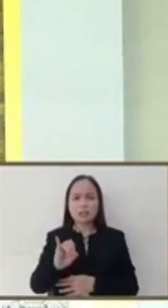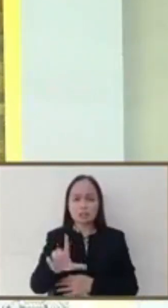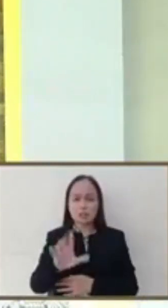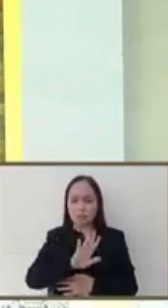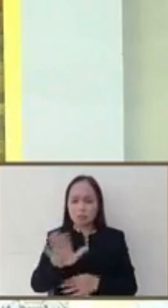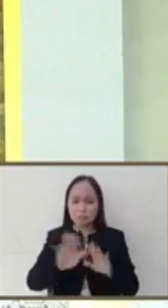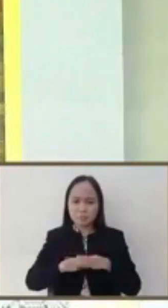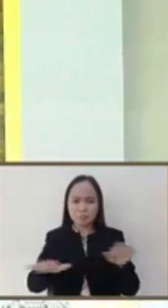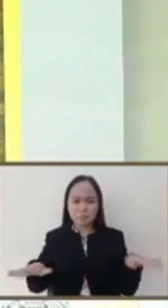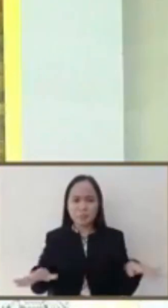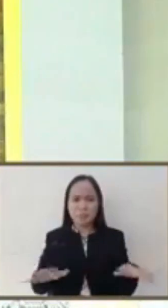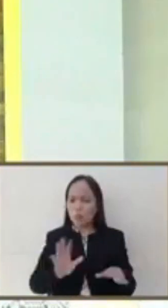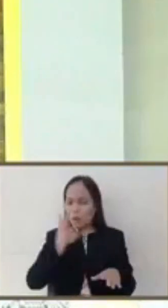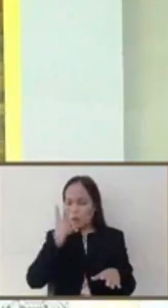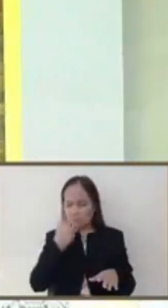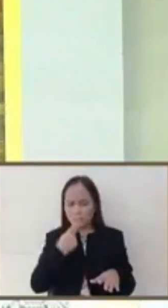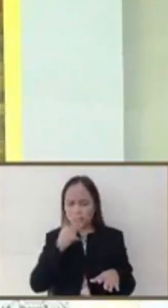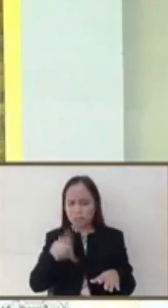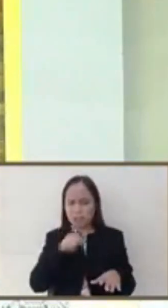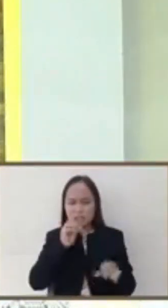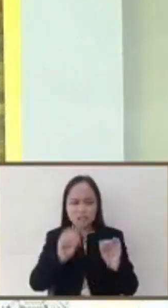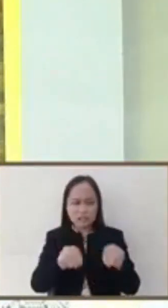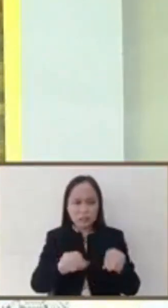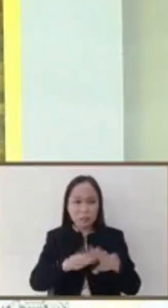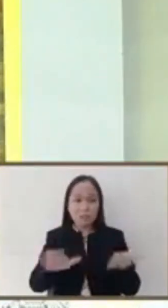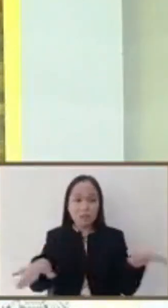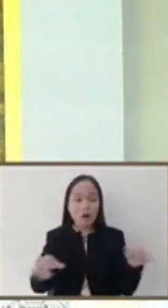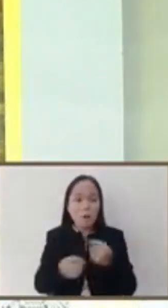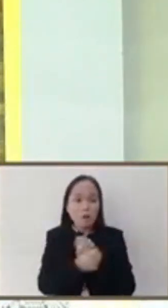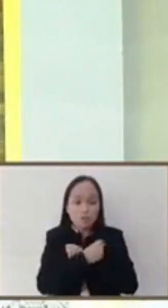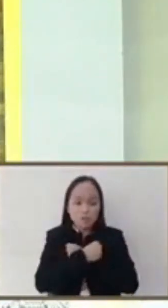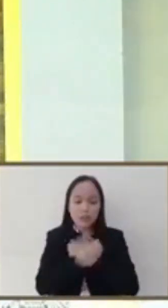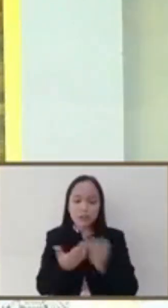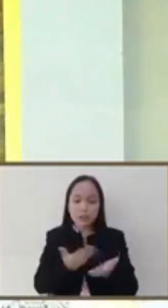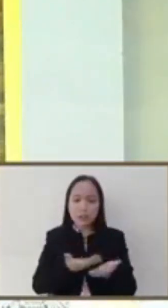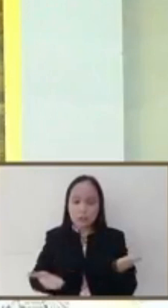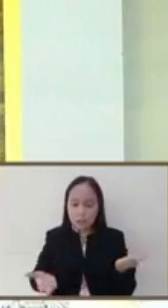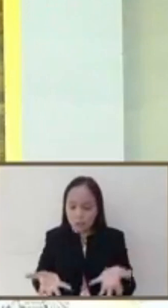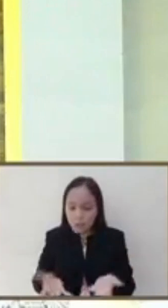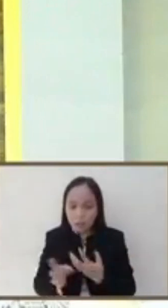Huwag niyong tuturuan ang inyong mga anak na mahalin niya ang mga bagay na sa lupang ito na temporal.